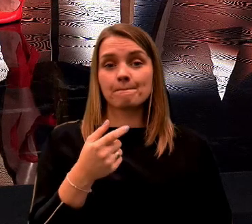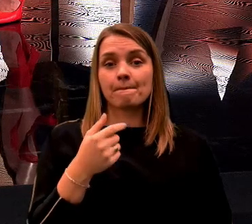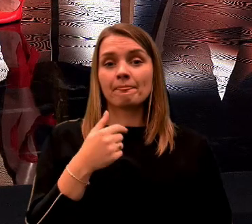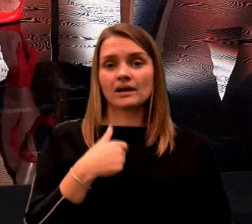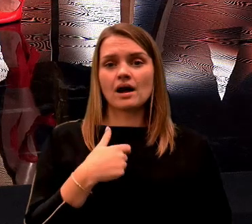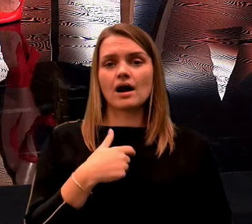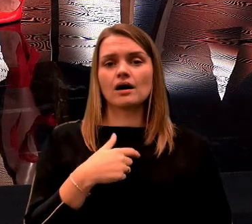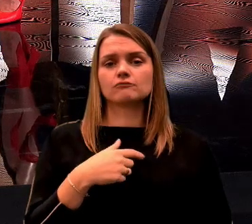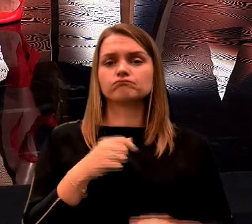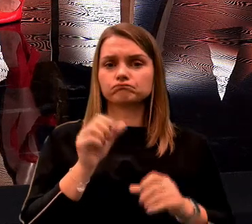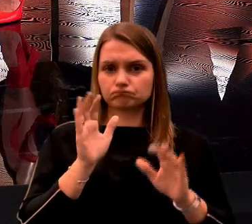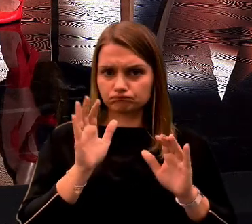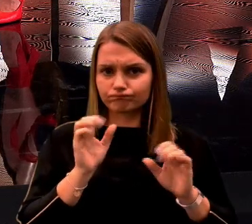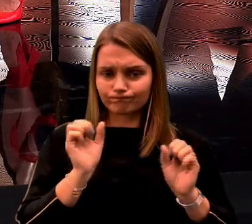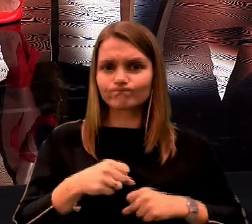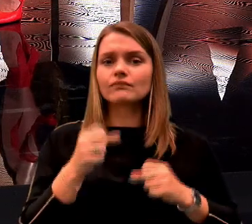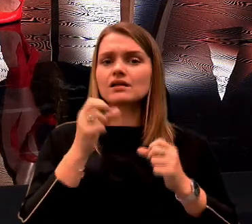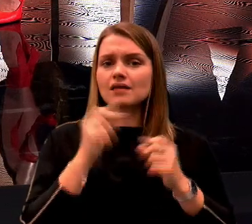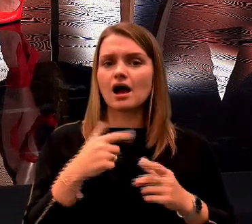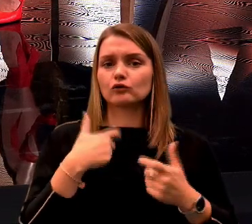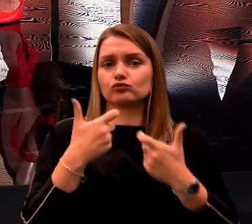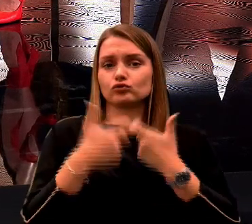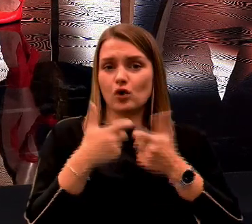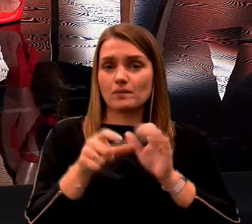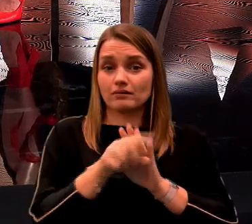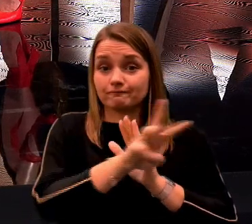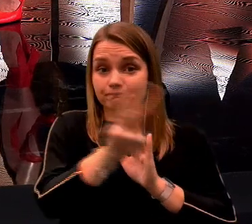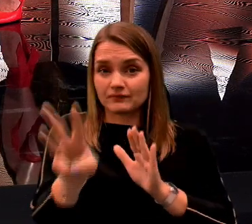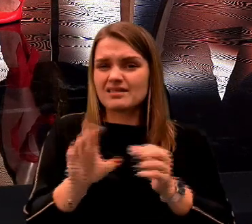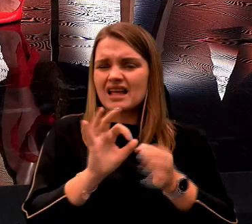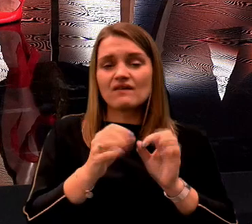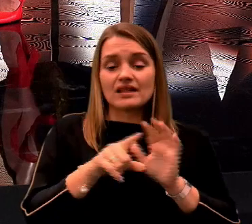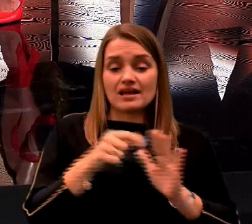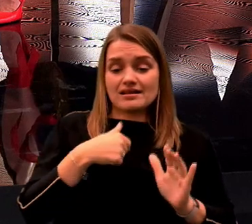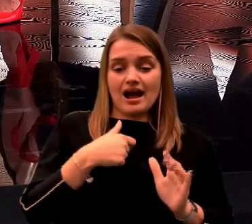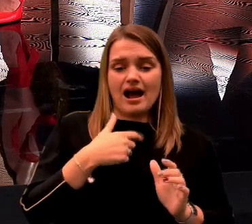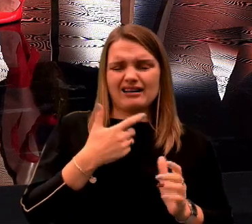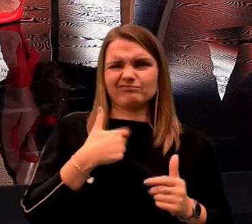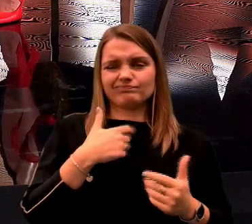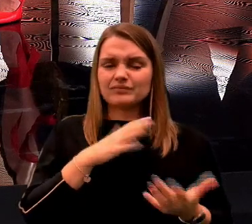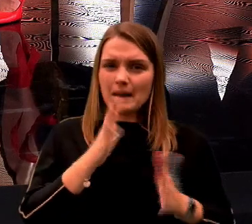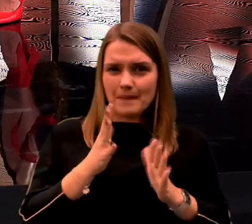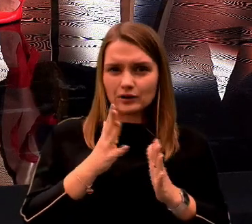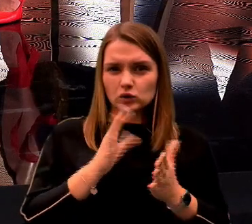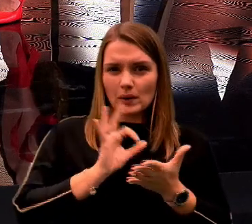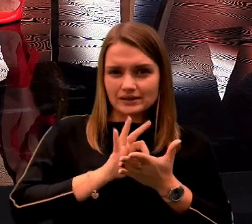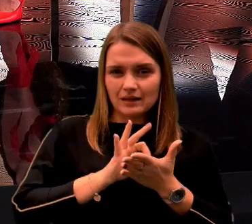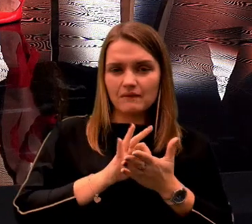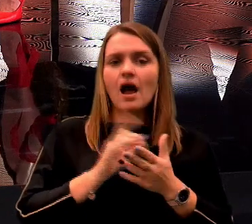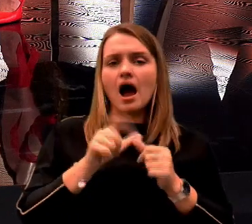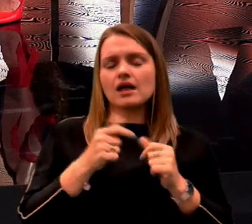do czegoś zobowiążę wobec nich, nawet gdy to jest niekomfortowe dla mnie, to ja to dotrzymam, tego słowa dotrzymam. I to chyba